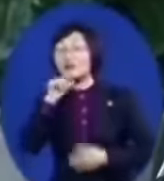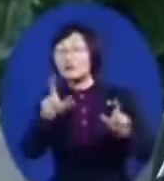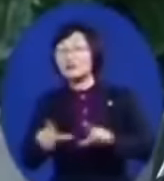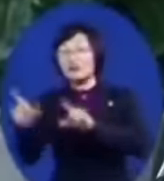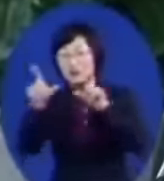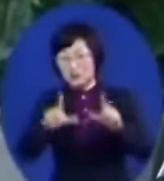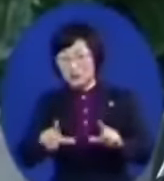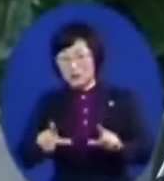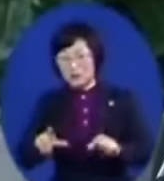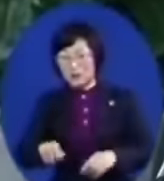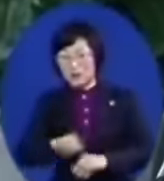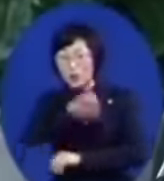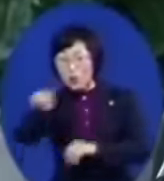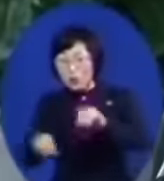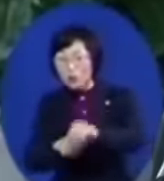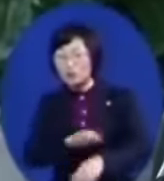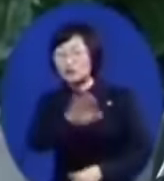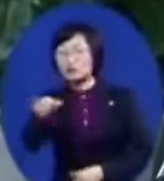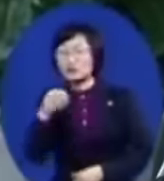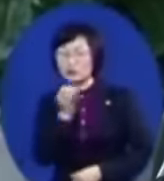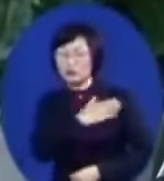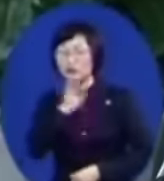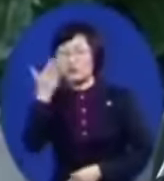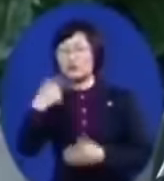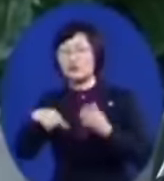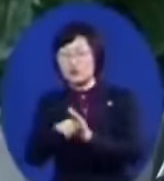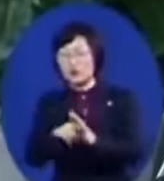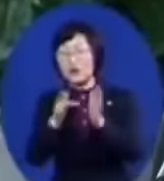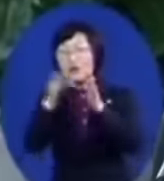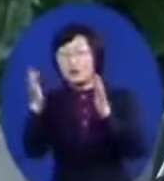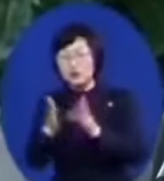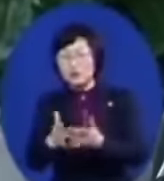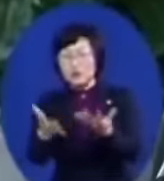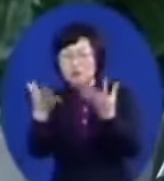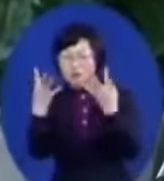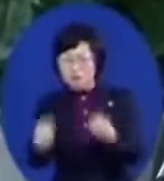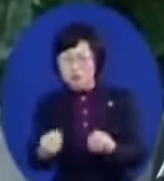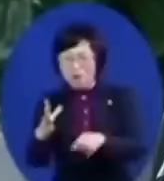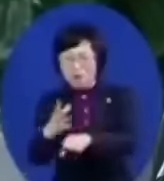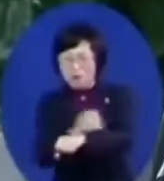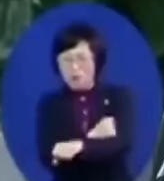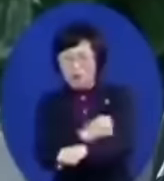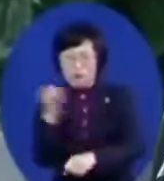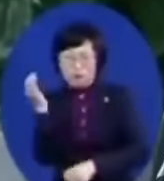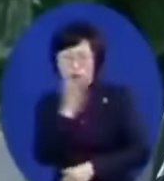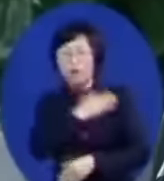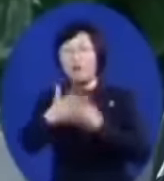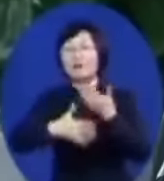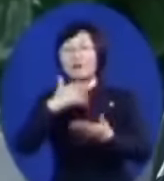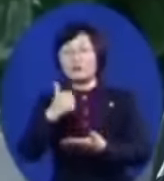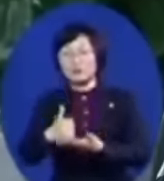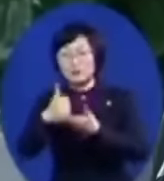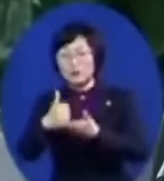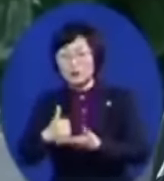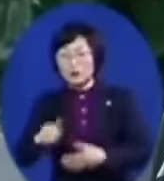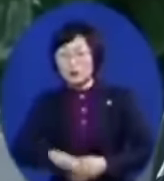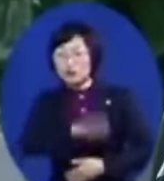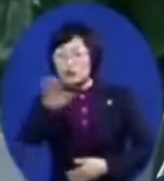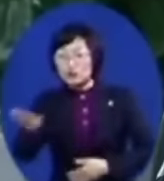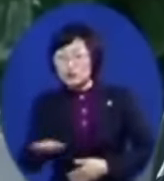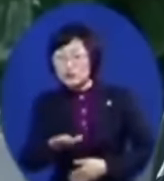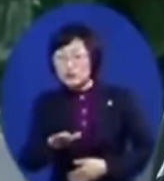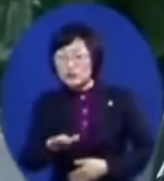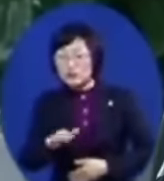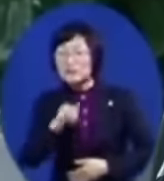뒤를 따라가야 되겠다. 천만에요. 성경은 예수님이 엄청나게 부유한 하나님이신데 우리를 가난해서